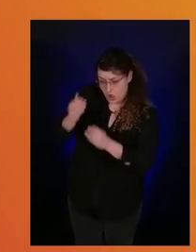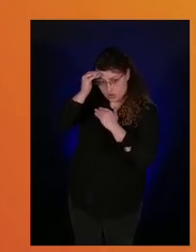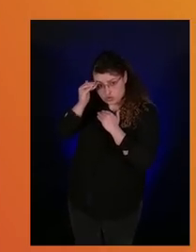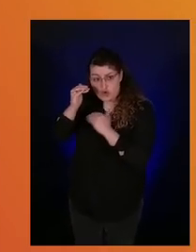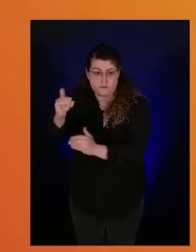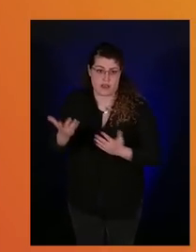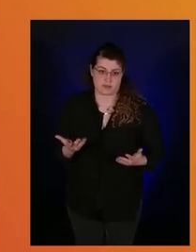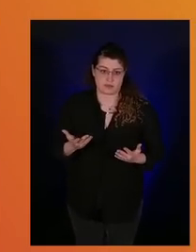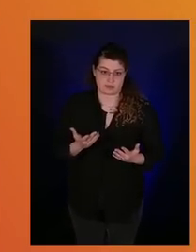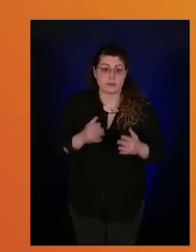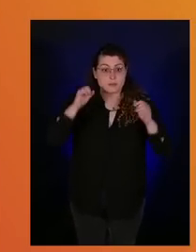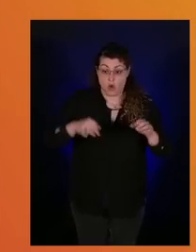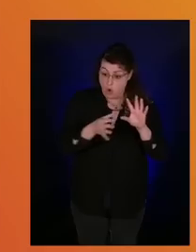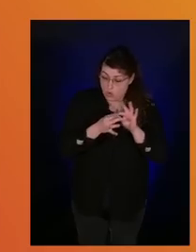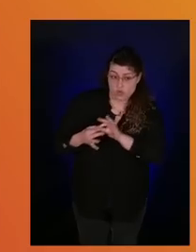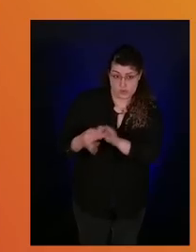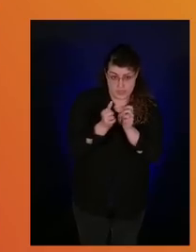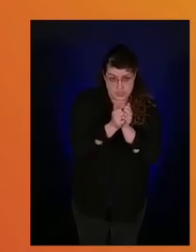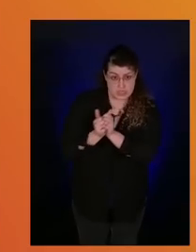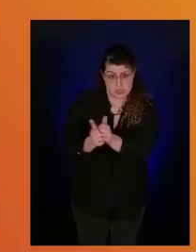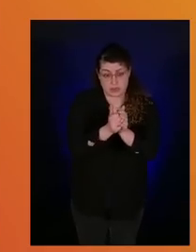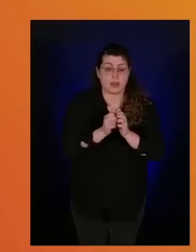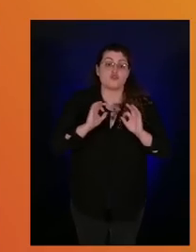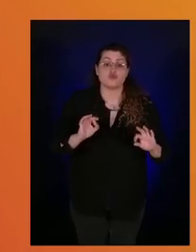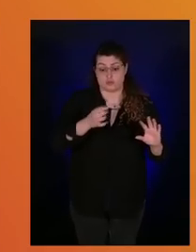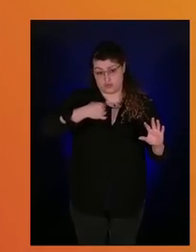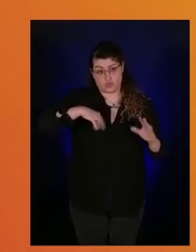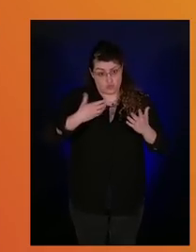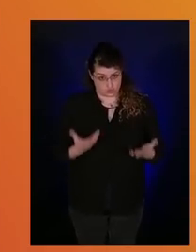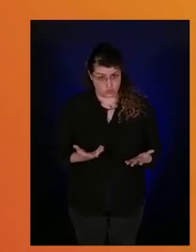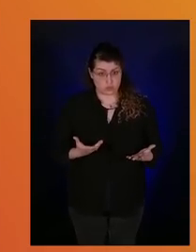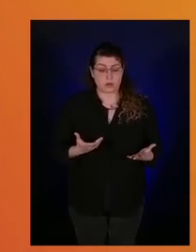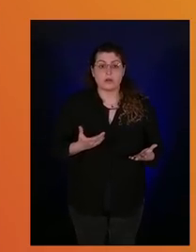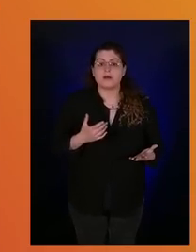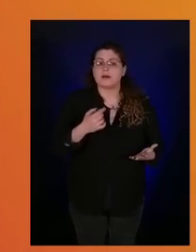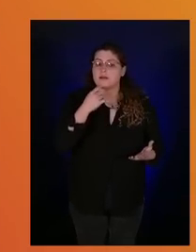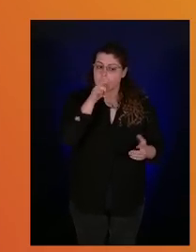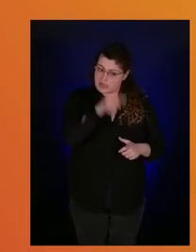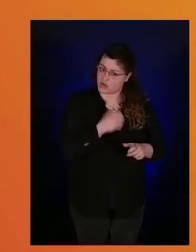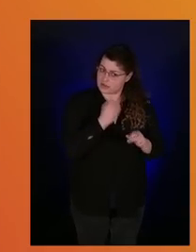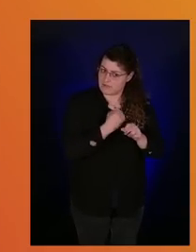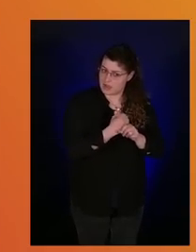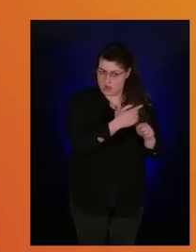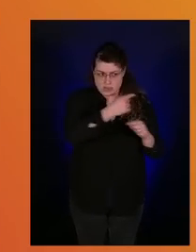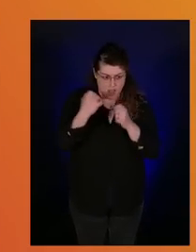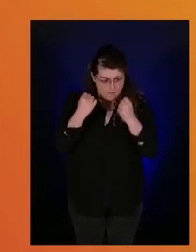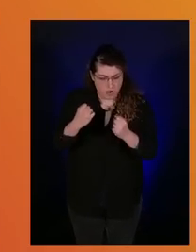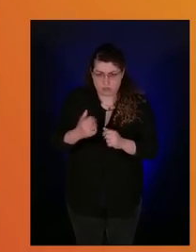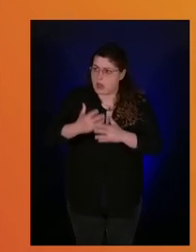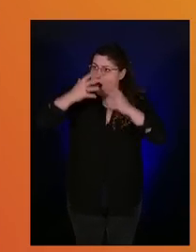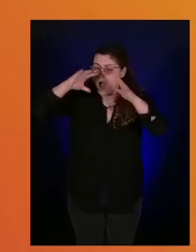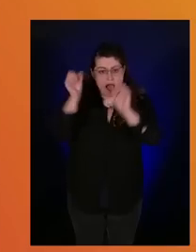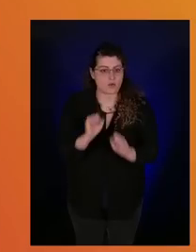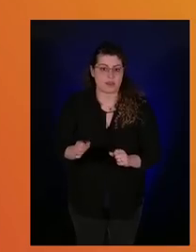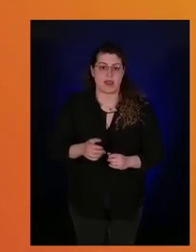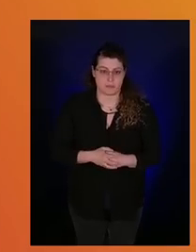réaffirmer que c'est uni, et accessoirement à la CGT, que là, le travailleur représente une force colossale. Nous